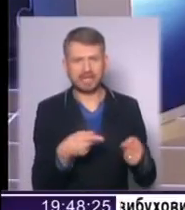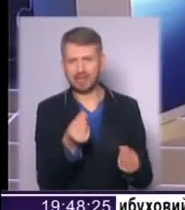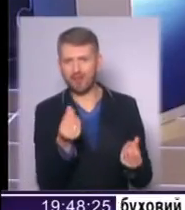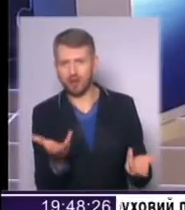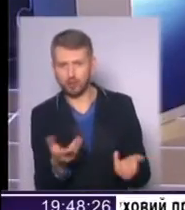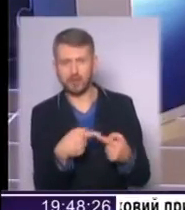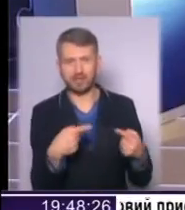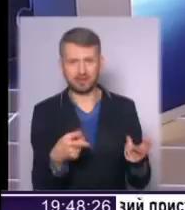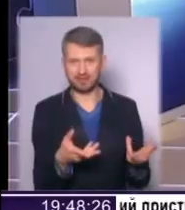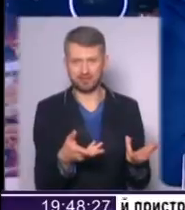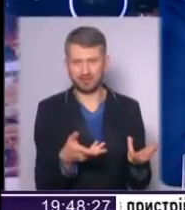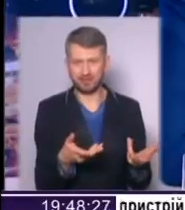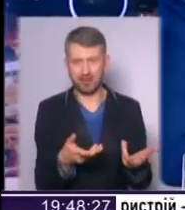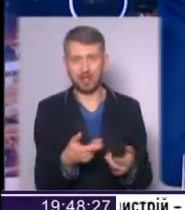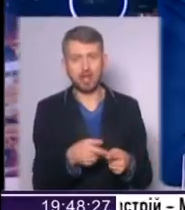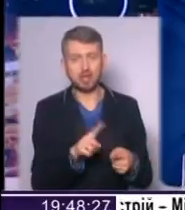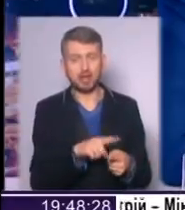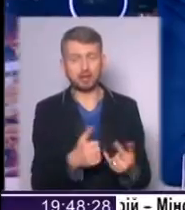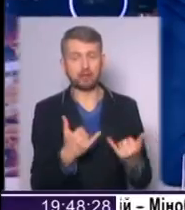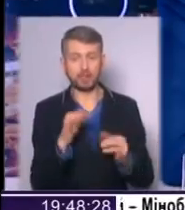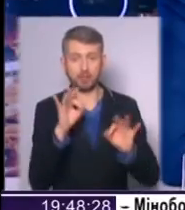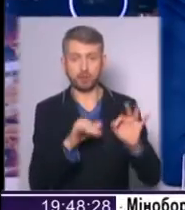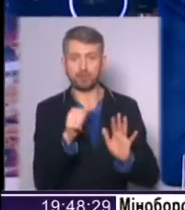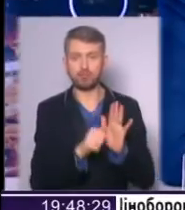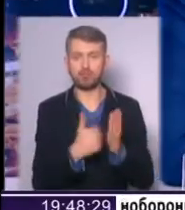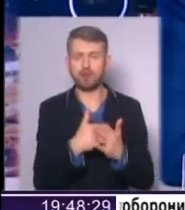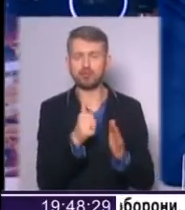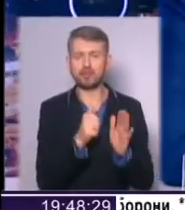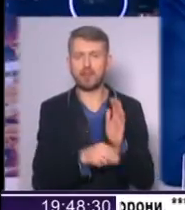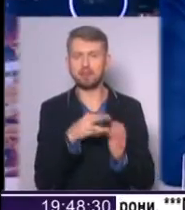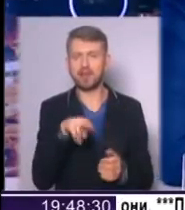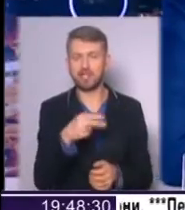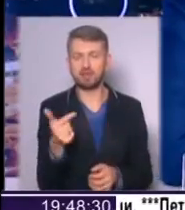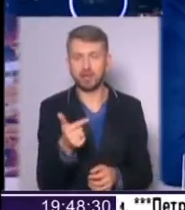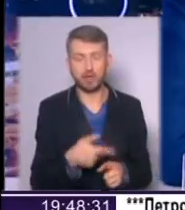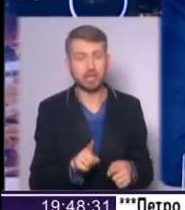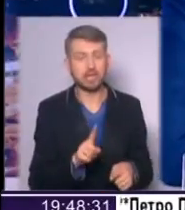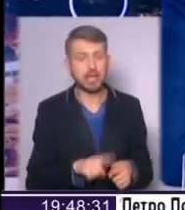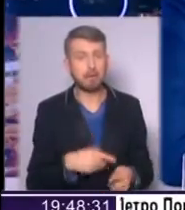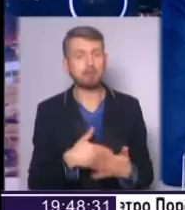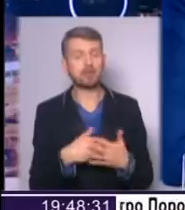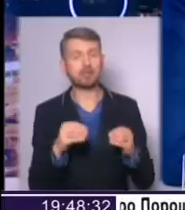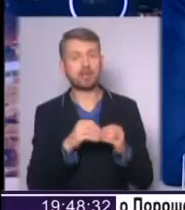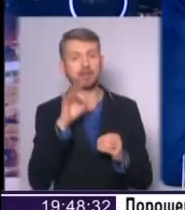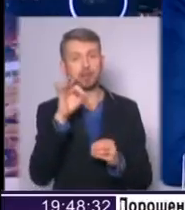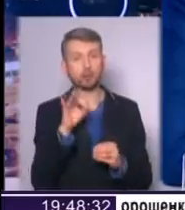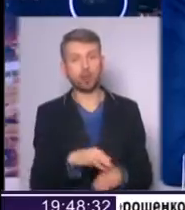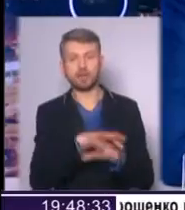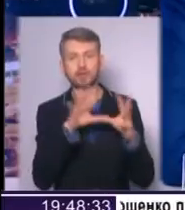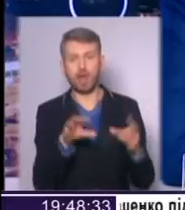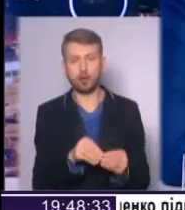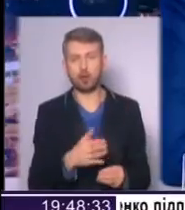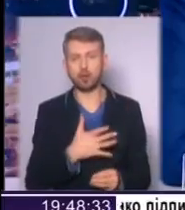різних інструментах. Це за чинним курсом 60 майже мільярдів гривень. Це майже 10% загального